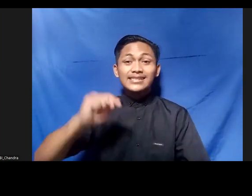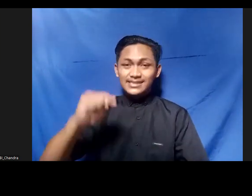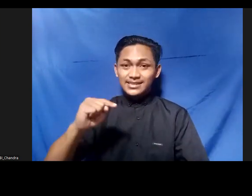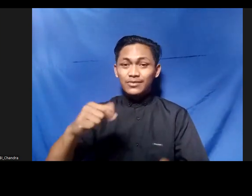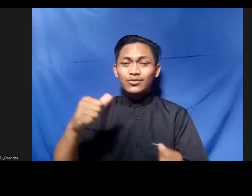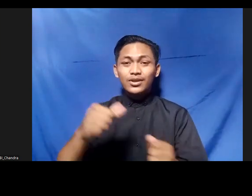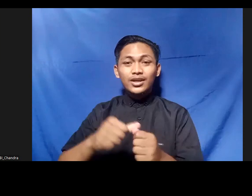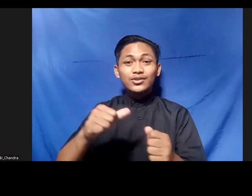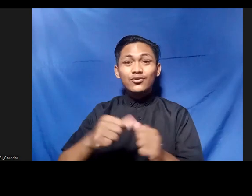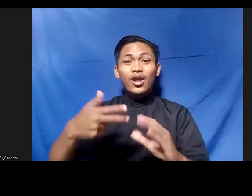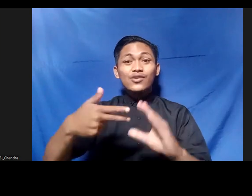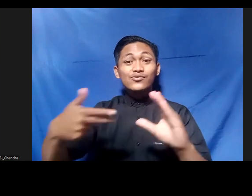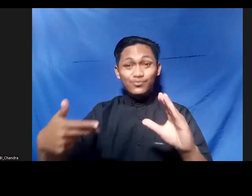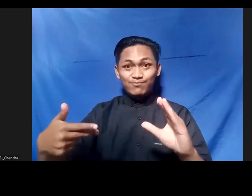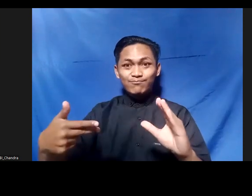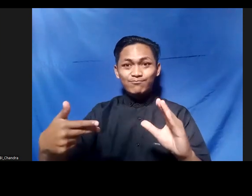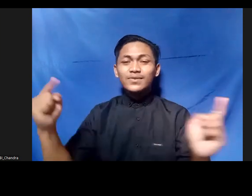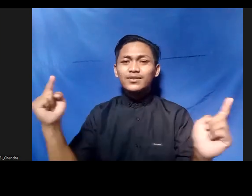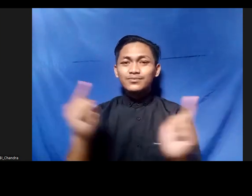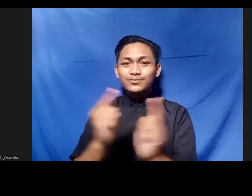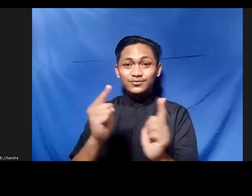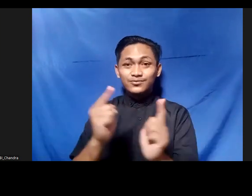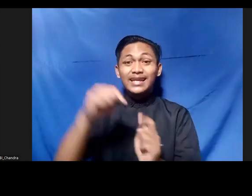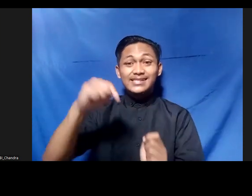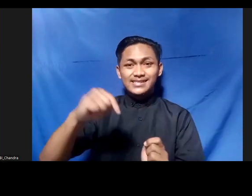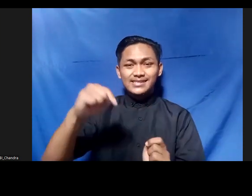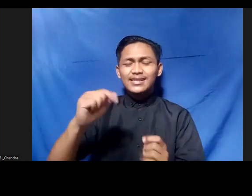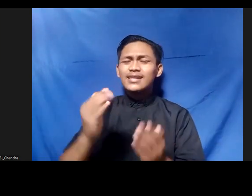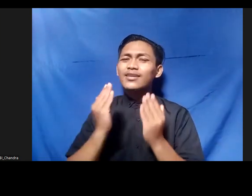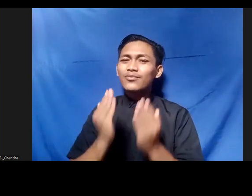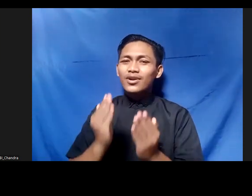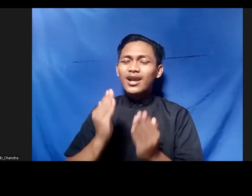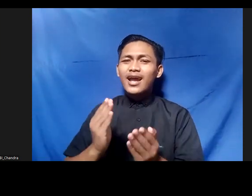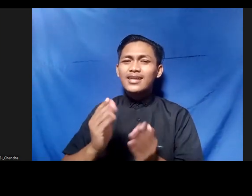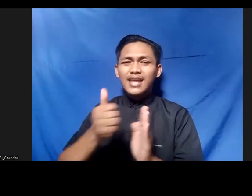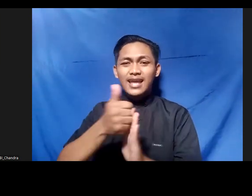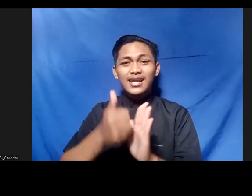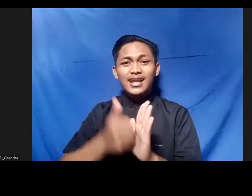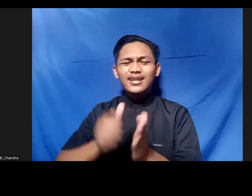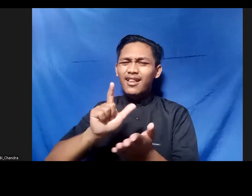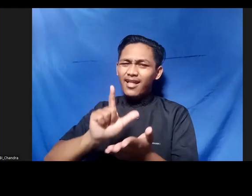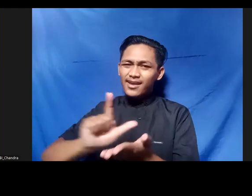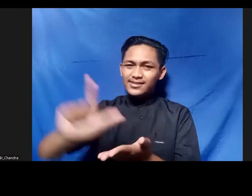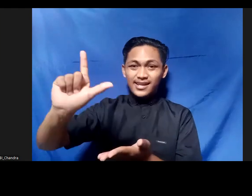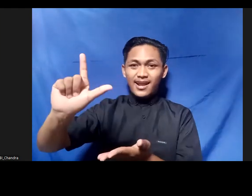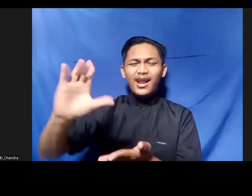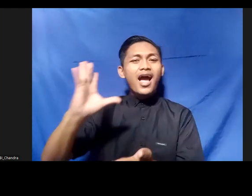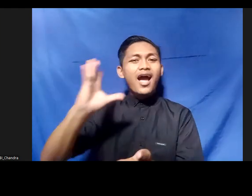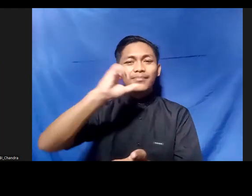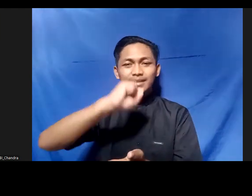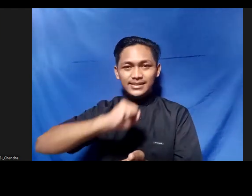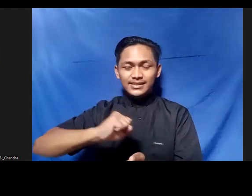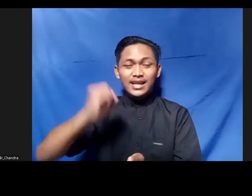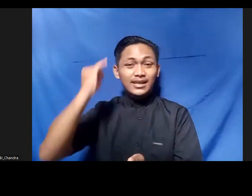perpustakaan UIN Sunan Kalijaga semoga acara ini nanti dapat berjalan dengan lancar dan juga ilmu yang didapat bermanfaat untuk